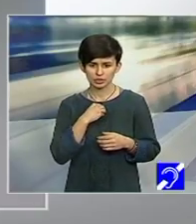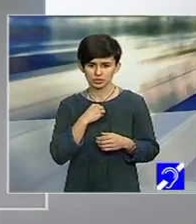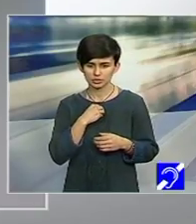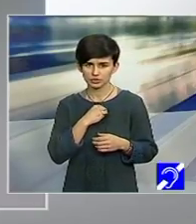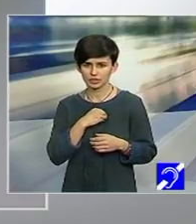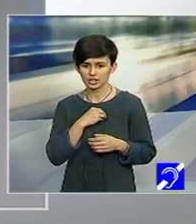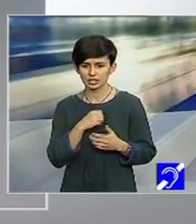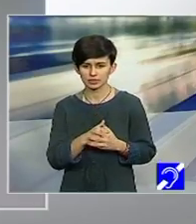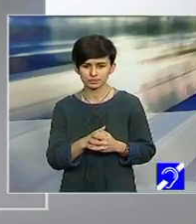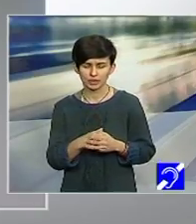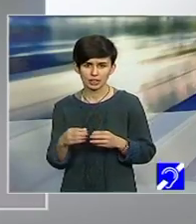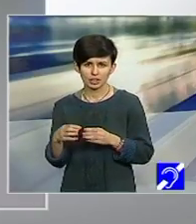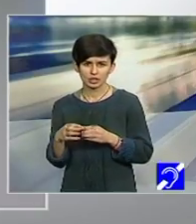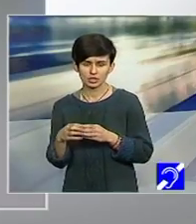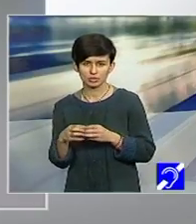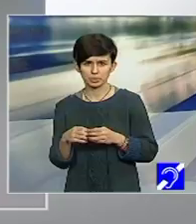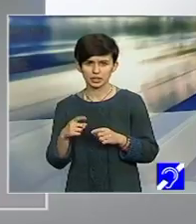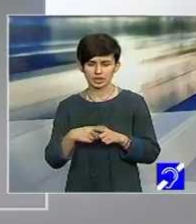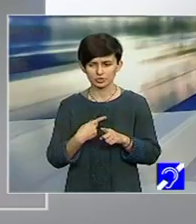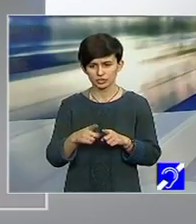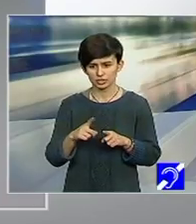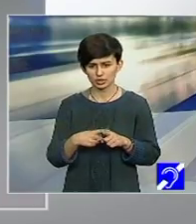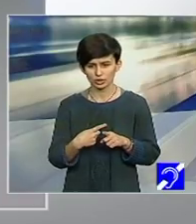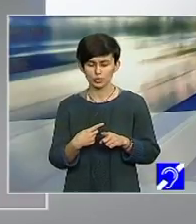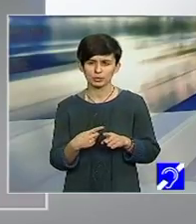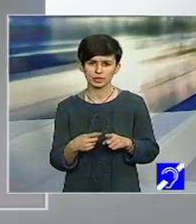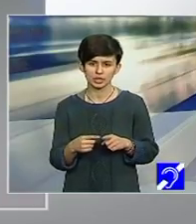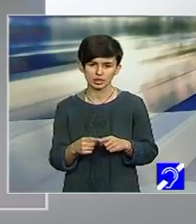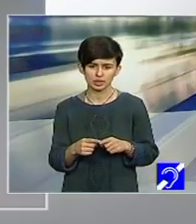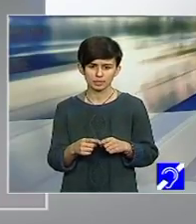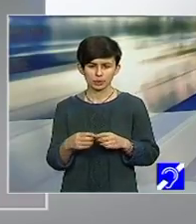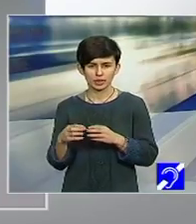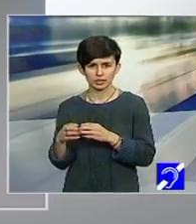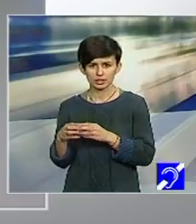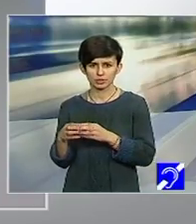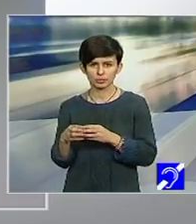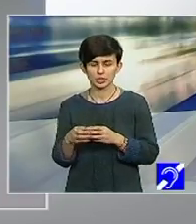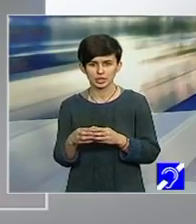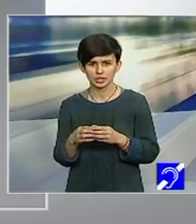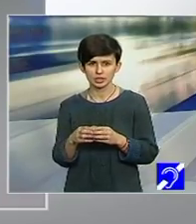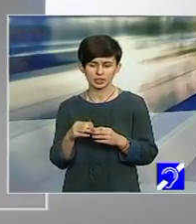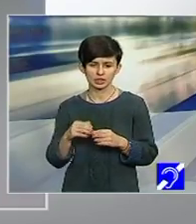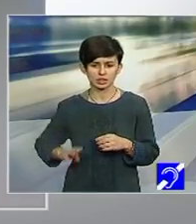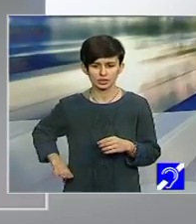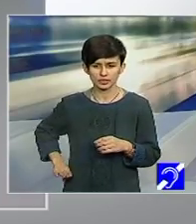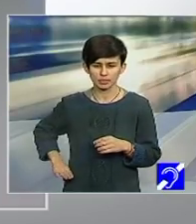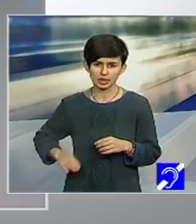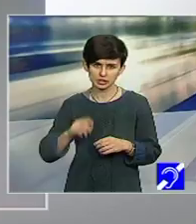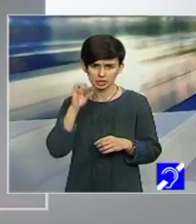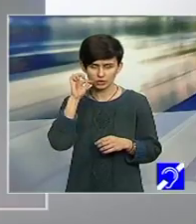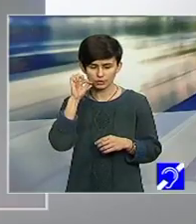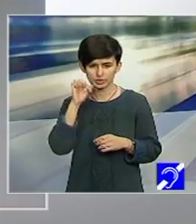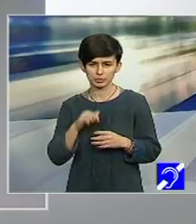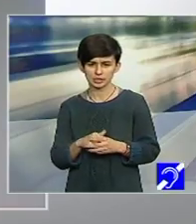grupări rasiale precum romii, LGBT, grupări de gen și așa mai departe. În expoziția permanentă